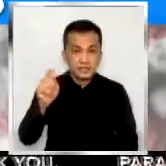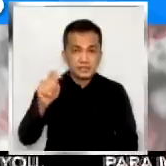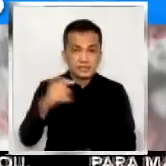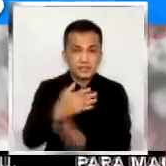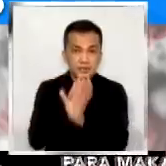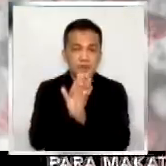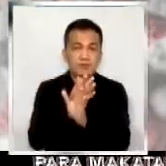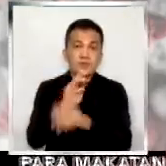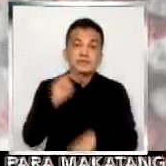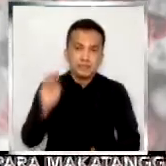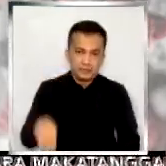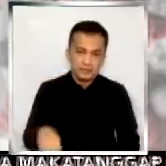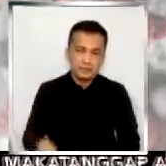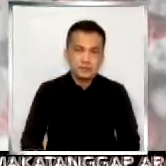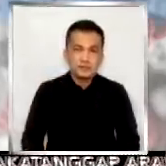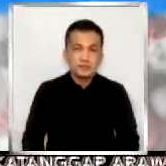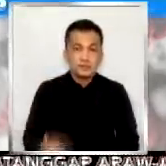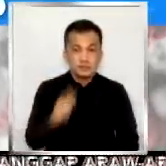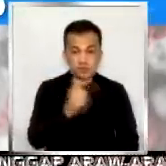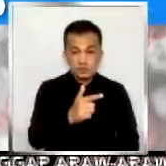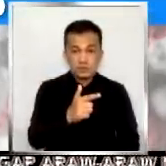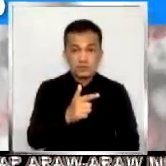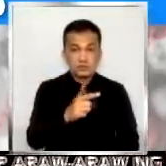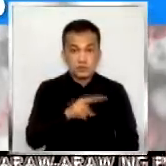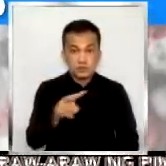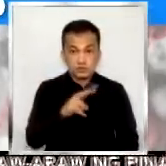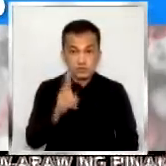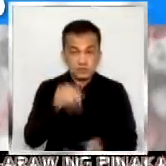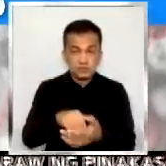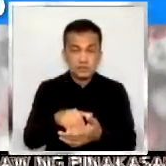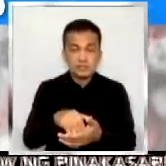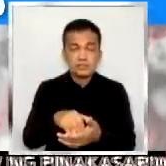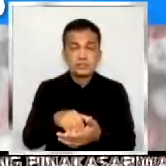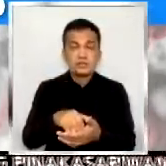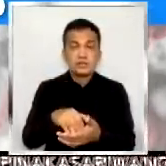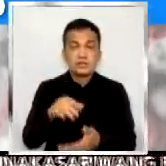Sa 22,099 active cases o yung mga nagpapagaling pa,